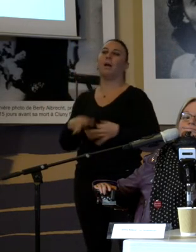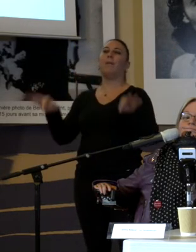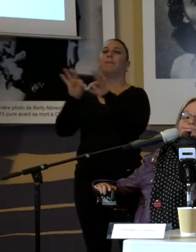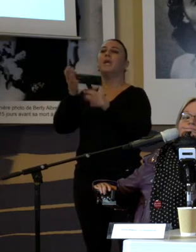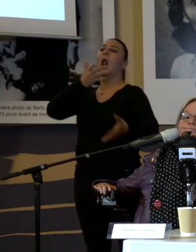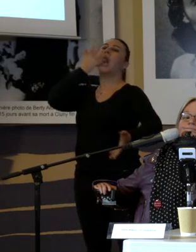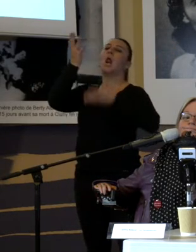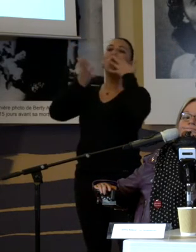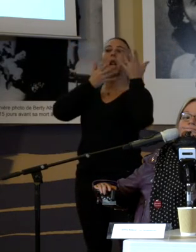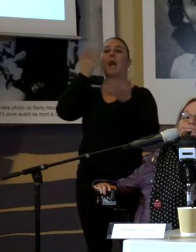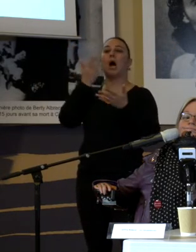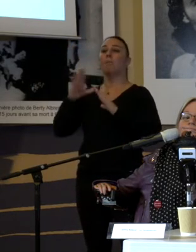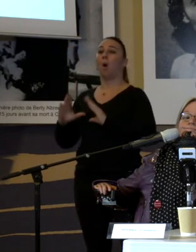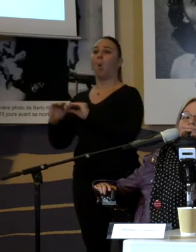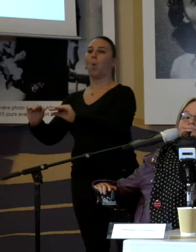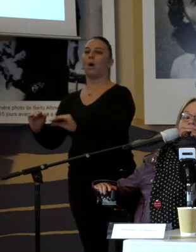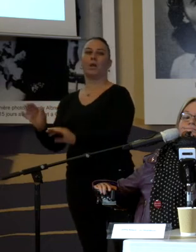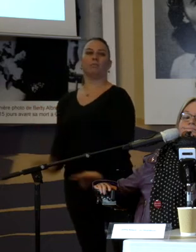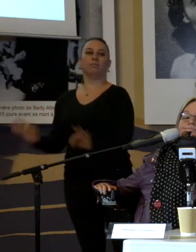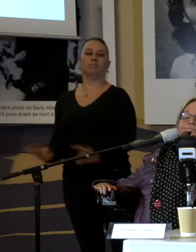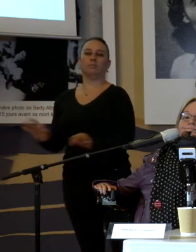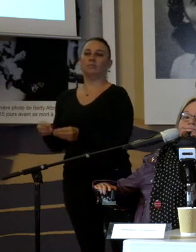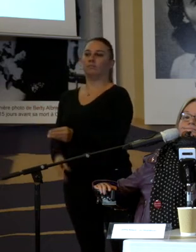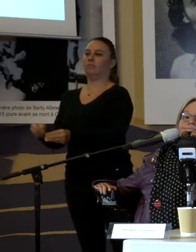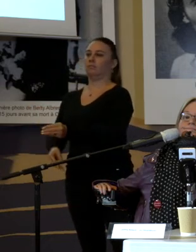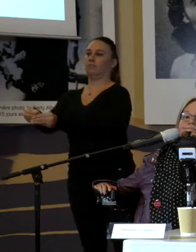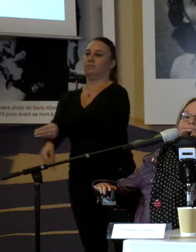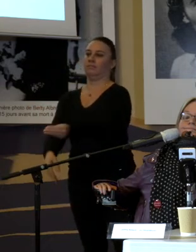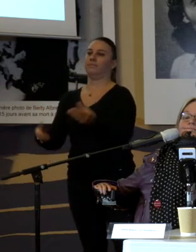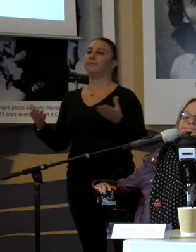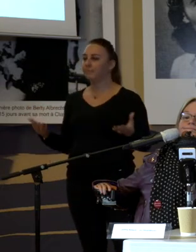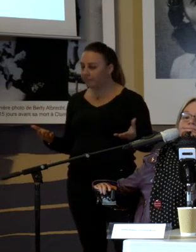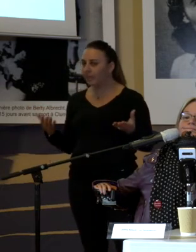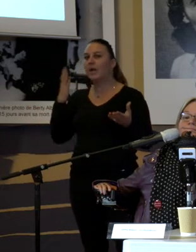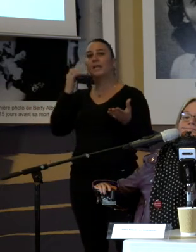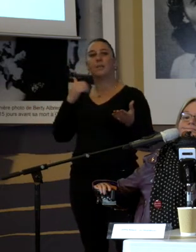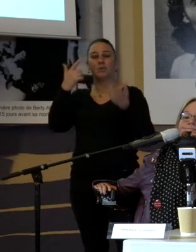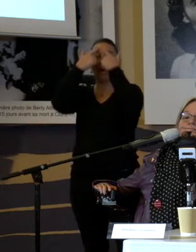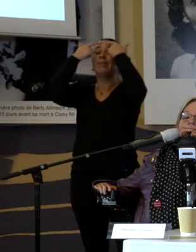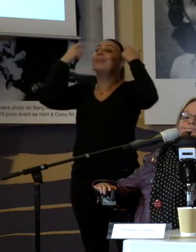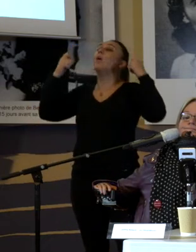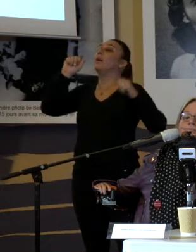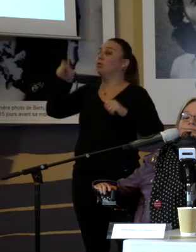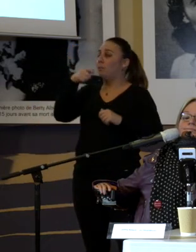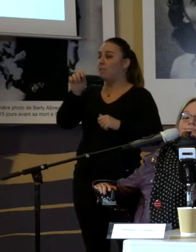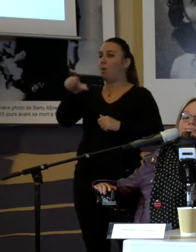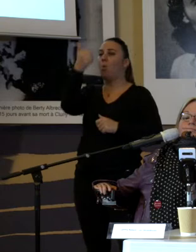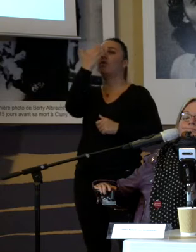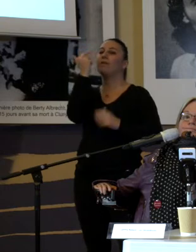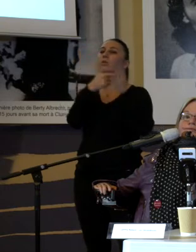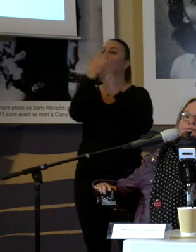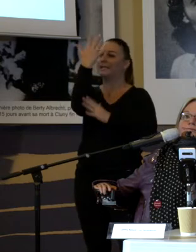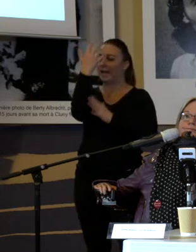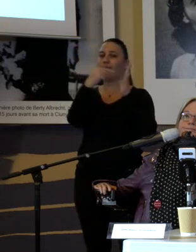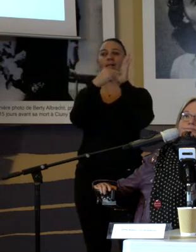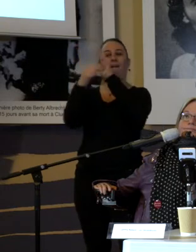mais on veille surtout à ne pas les mettre en acte. Et donc, en théorie, la loi du 11 février 2005 a consacrer